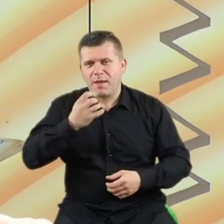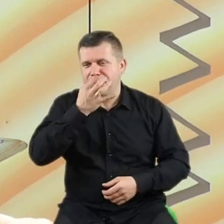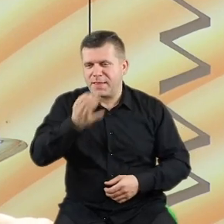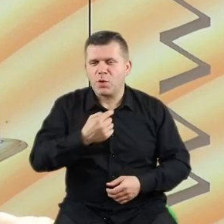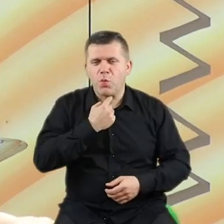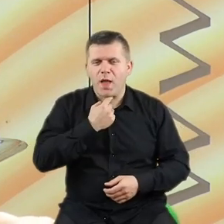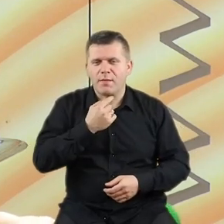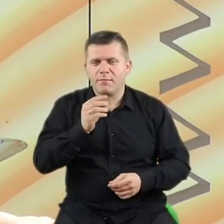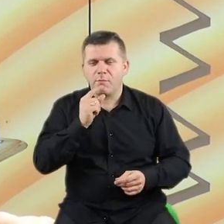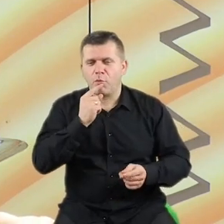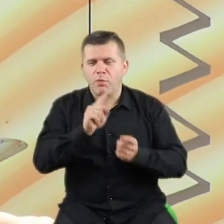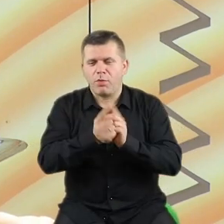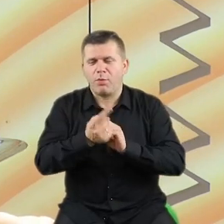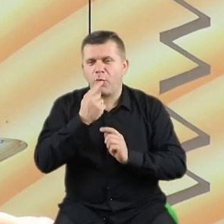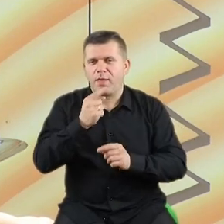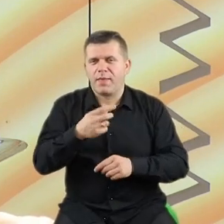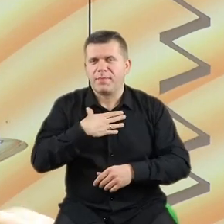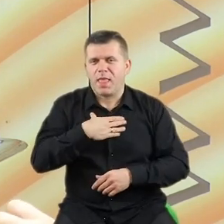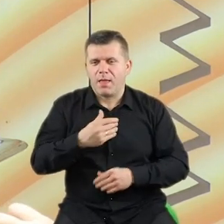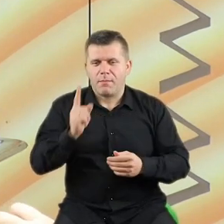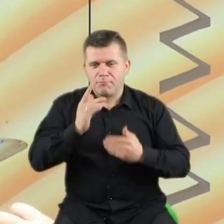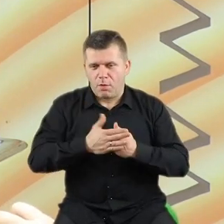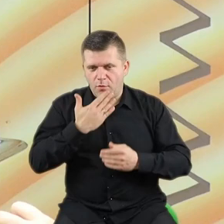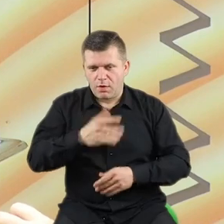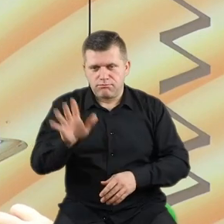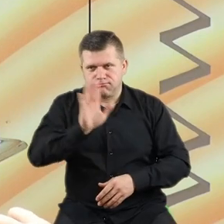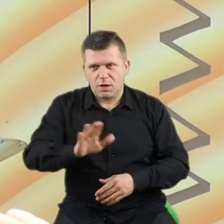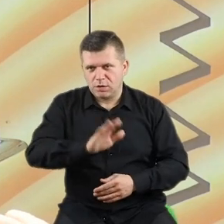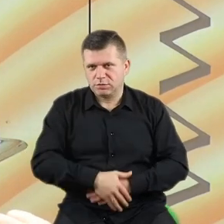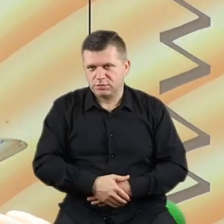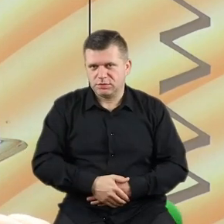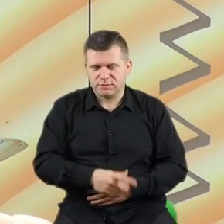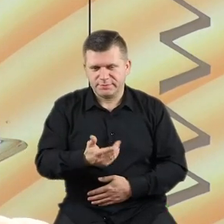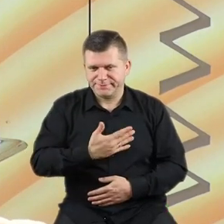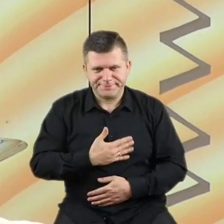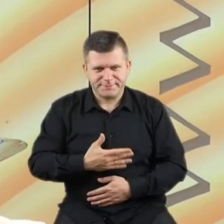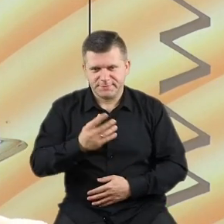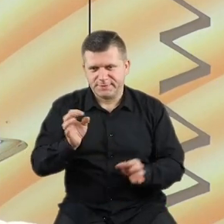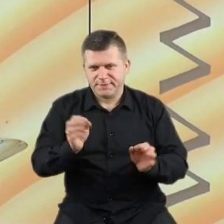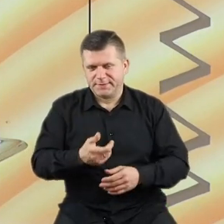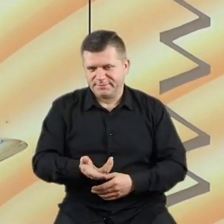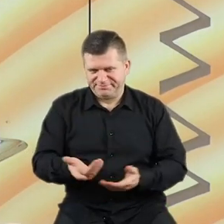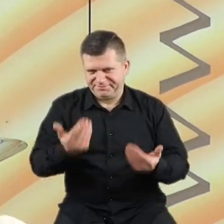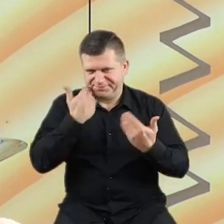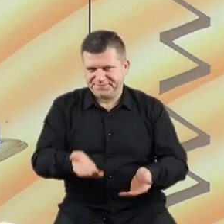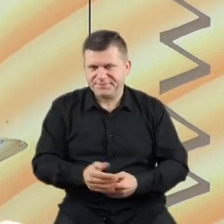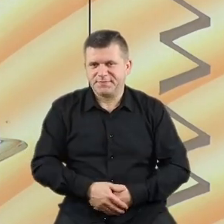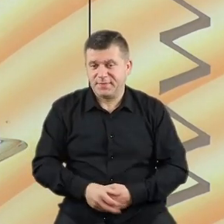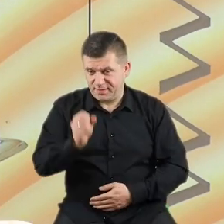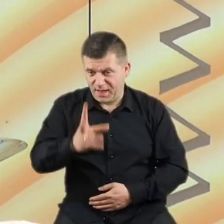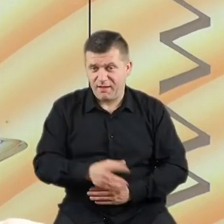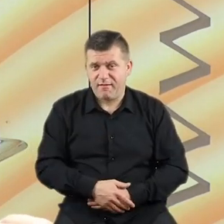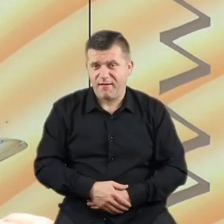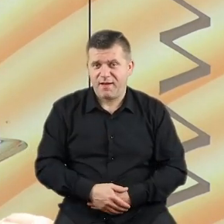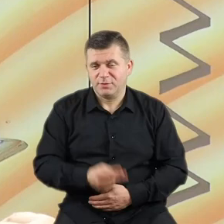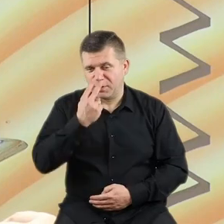mnie o niektóre rzeczy moim psem. I mój mąż mówi, Boże, co za dno, jaka to żenada. Ja mówię, tak?